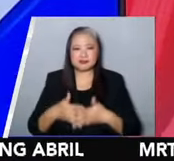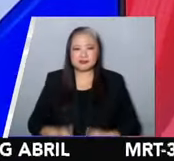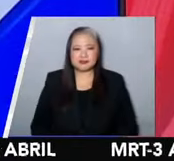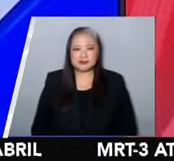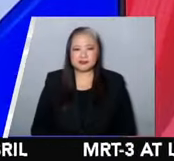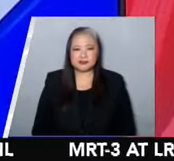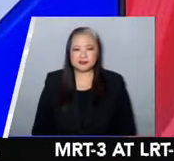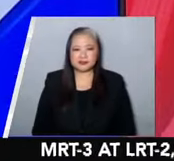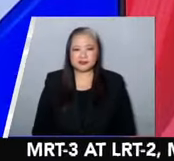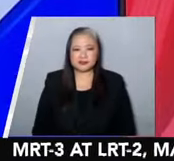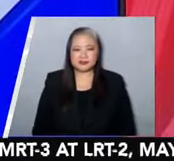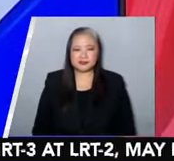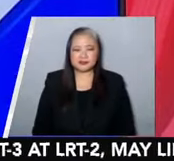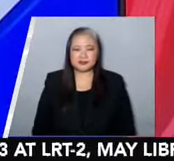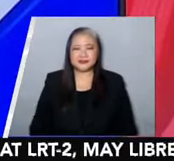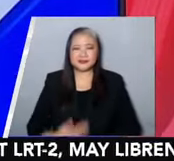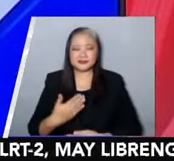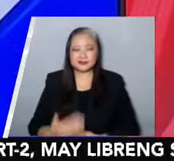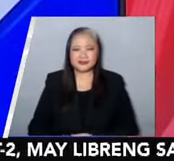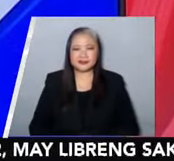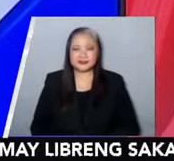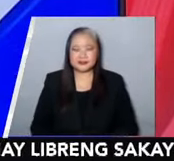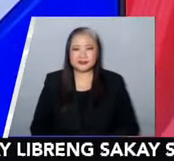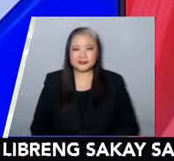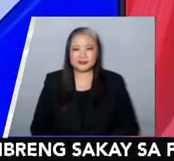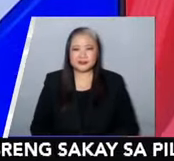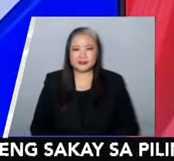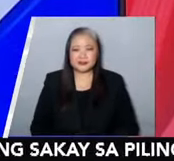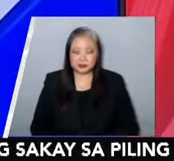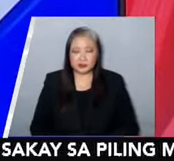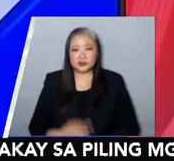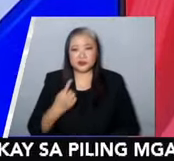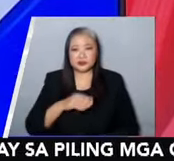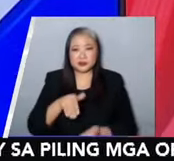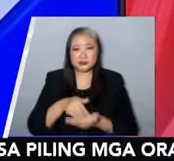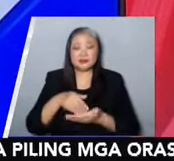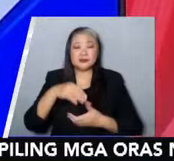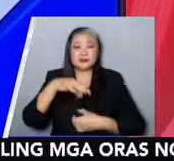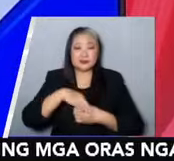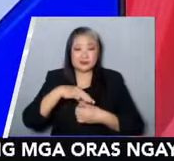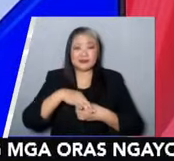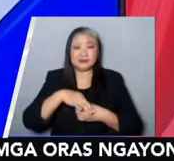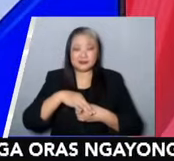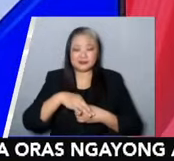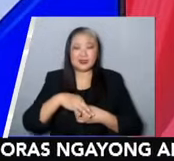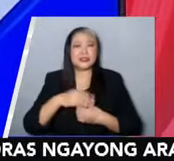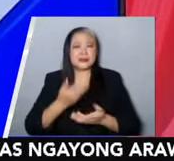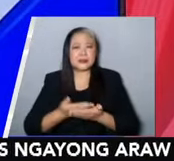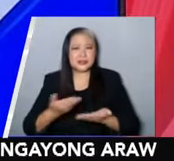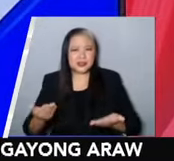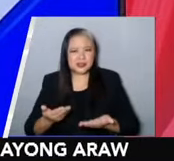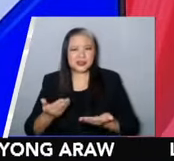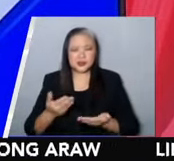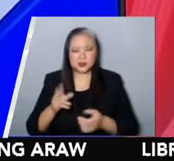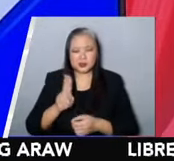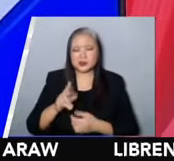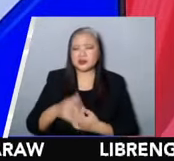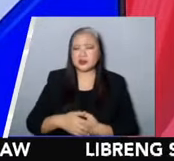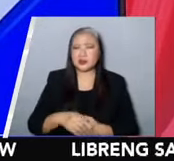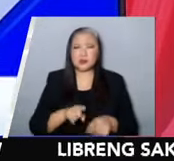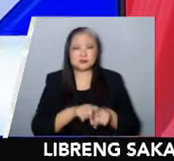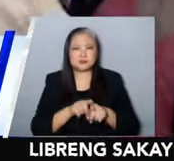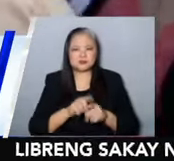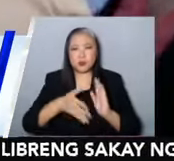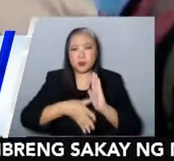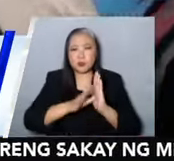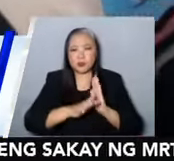Bukod sa mga gagamitin sa 2025 midterm elections, pinaghahandaan din ng COMELEC ang mga banta ng hacking. Ay kay COMELEC Chairman